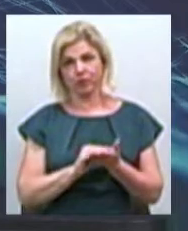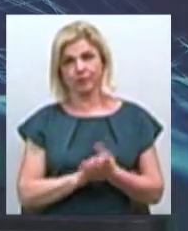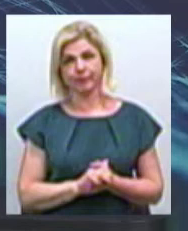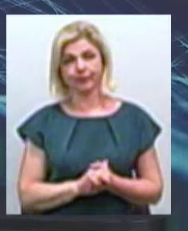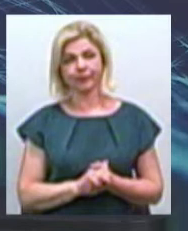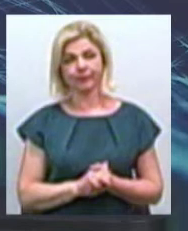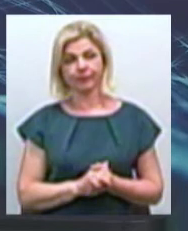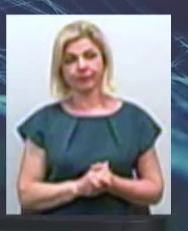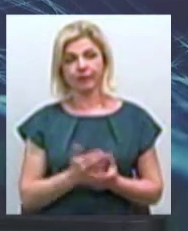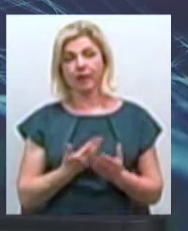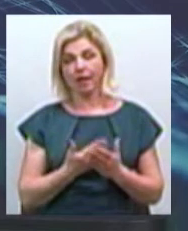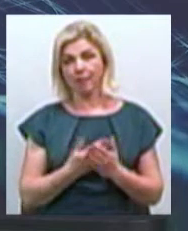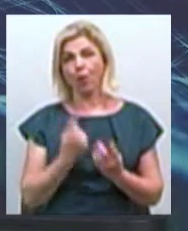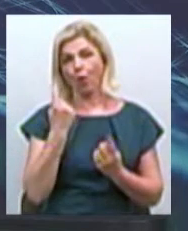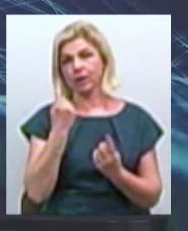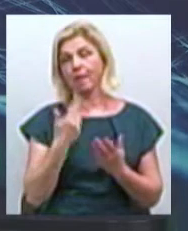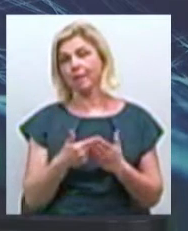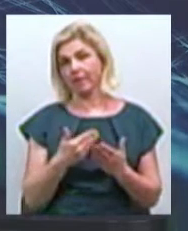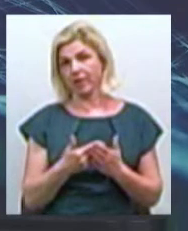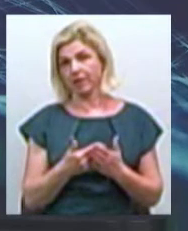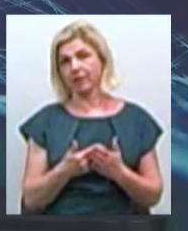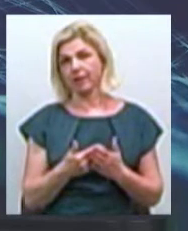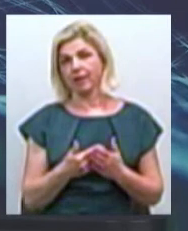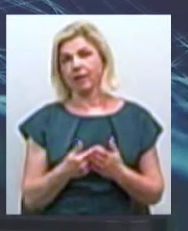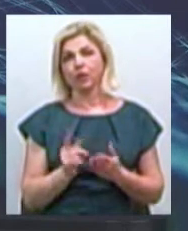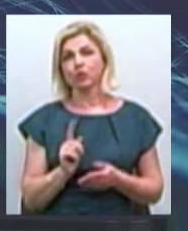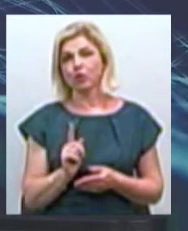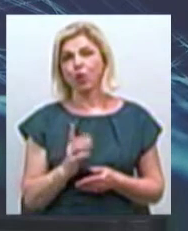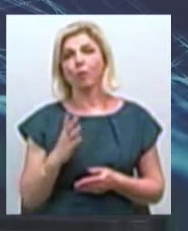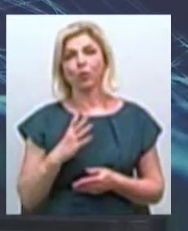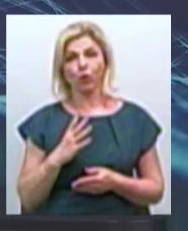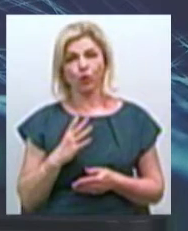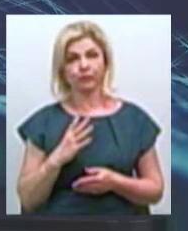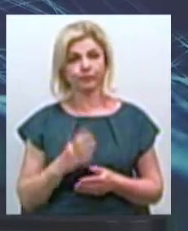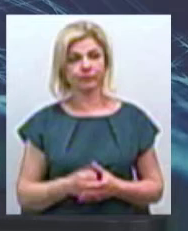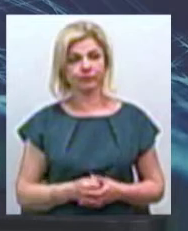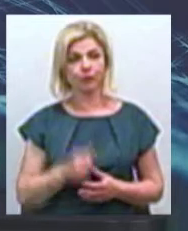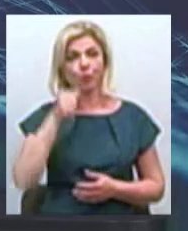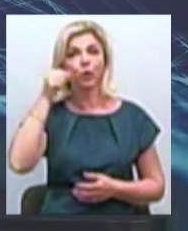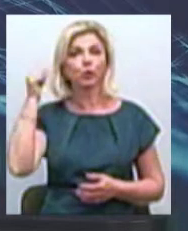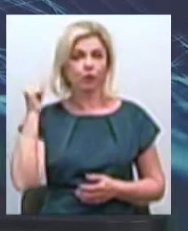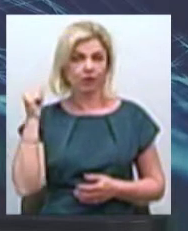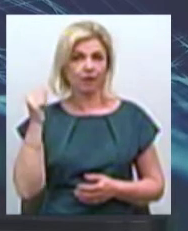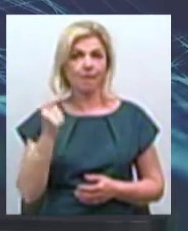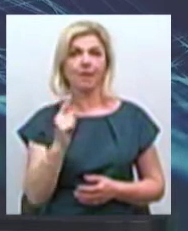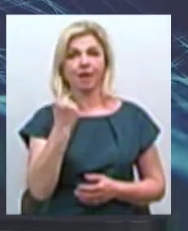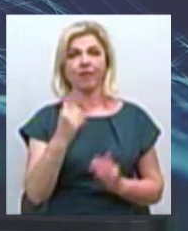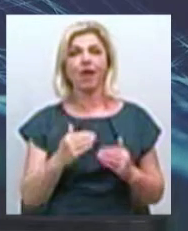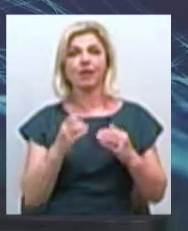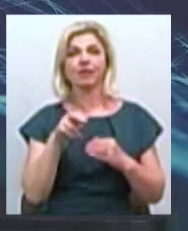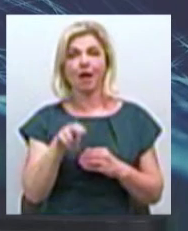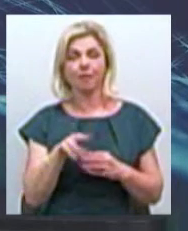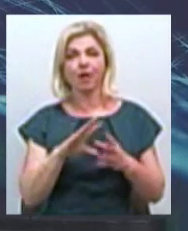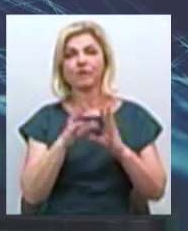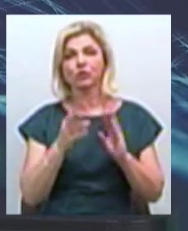наприклад, один з прикладів привела, це те, що було в минулому, да, перший етап, коли у нас взагалі